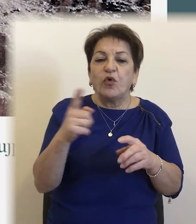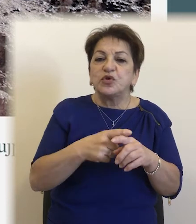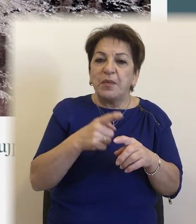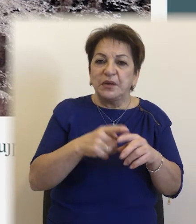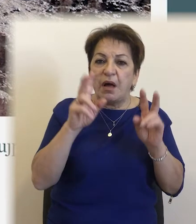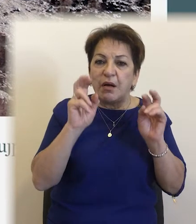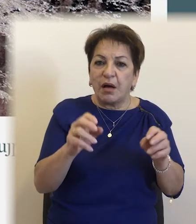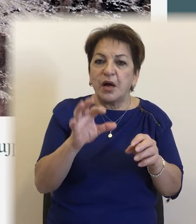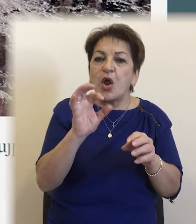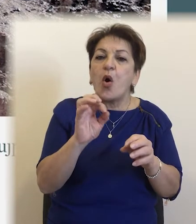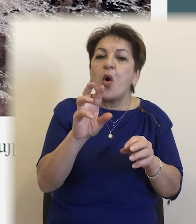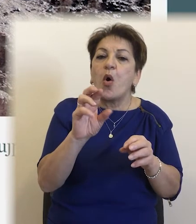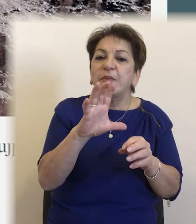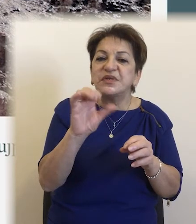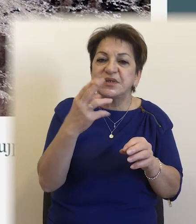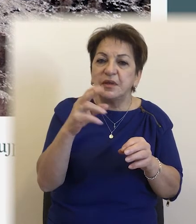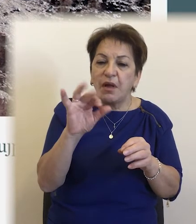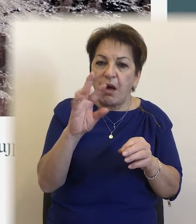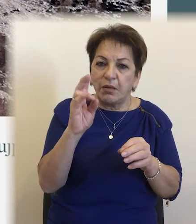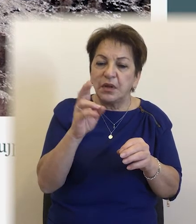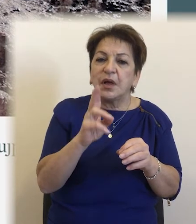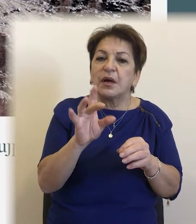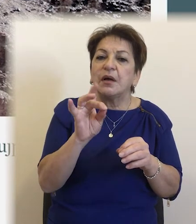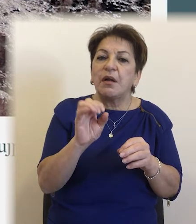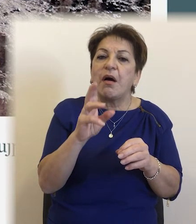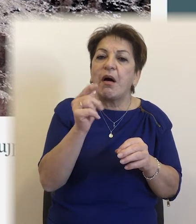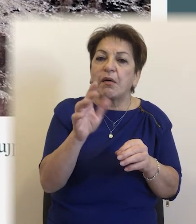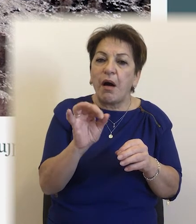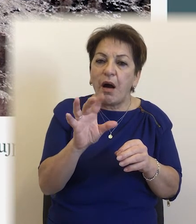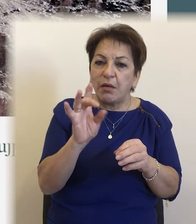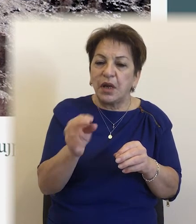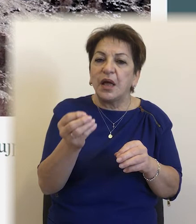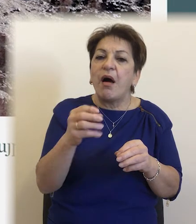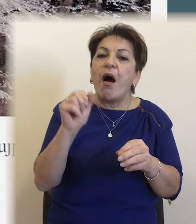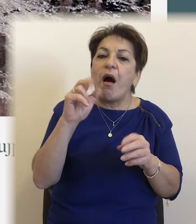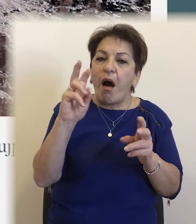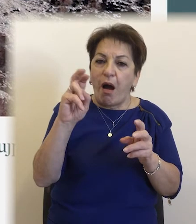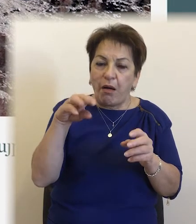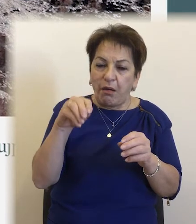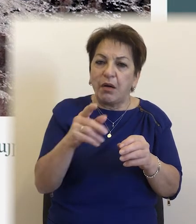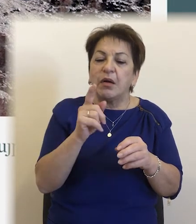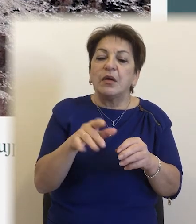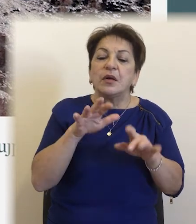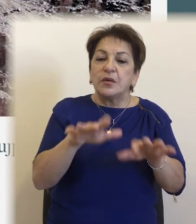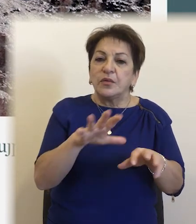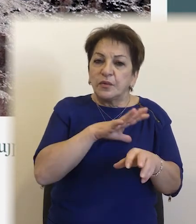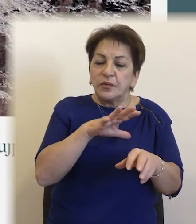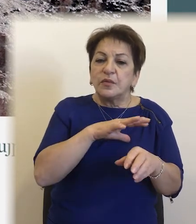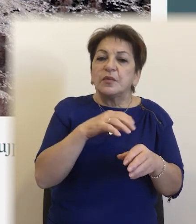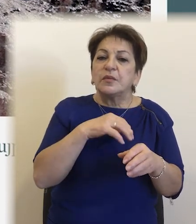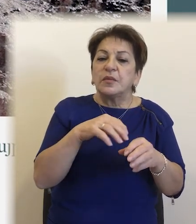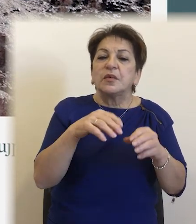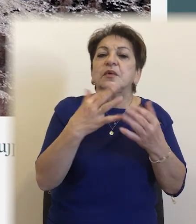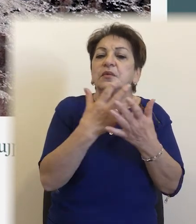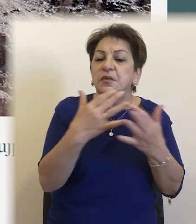ոգտակր հանացոներից են նաև ոպսիտիանը, կրակարը, կերագրի աղը։ Հայաստանի Հանրապետությունում կործնականում